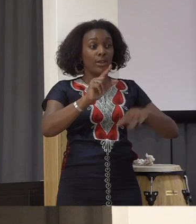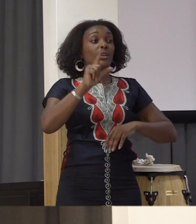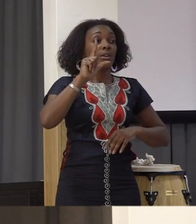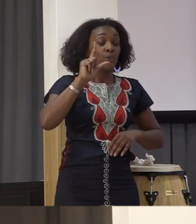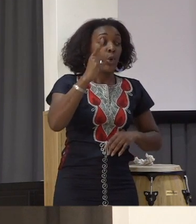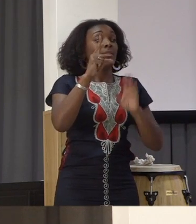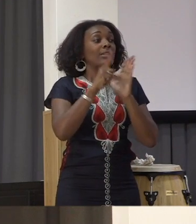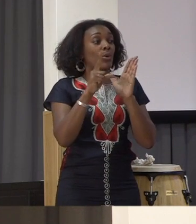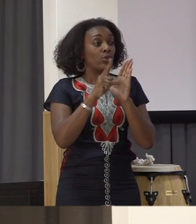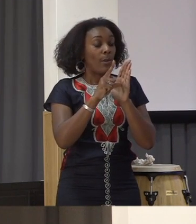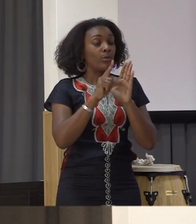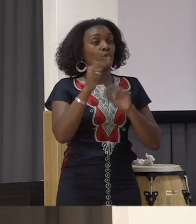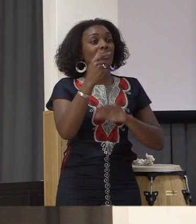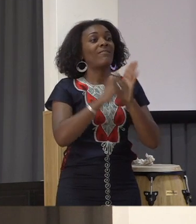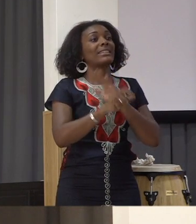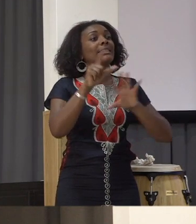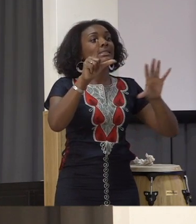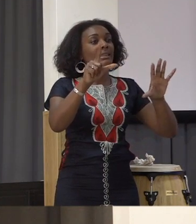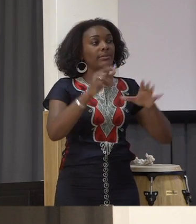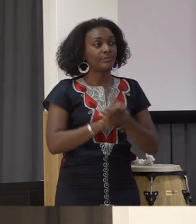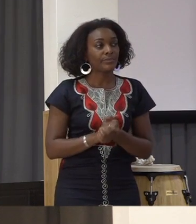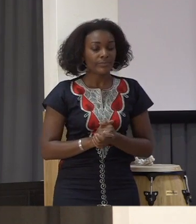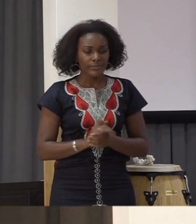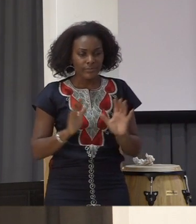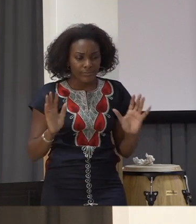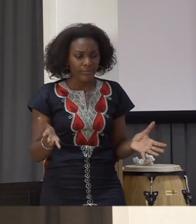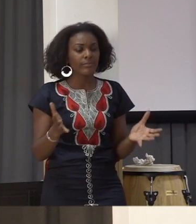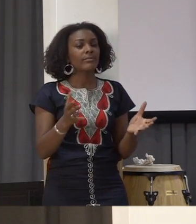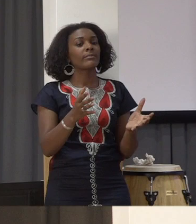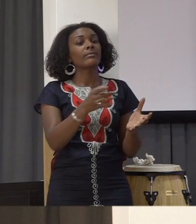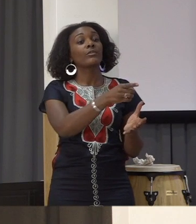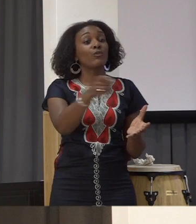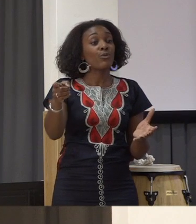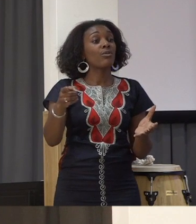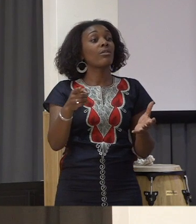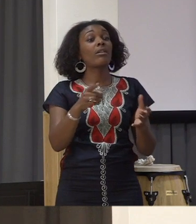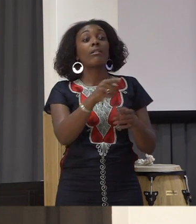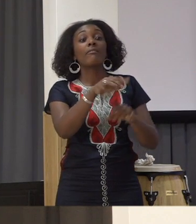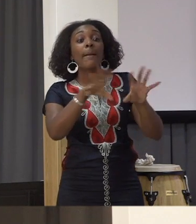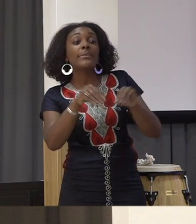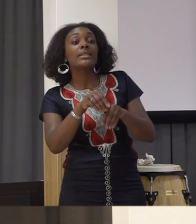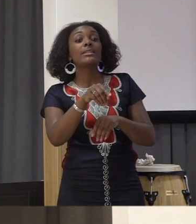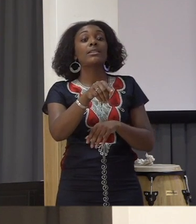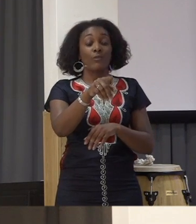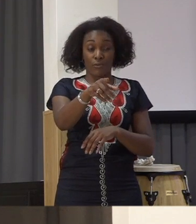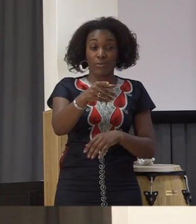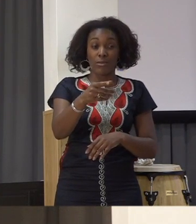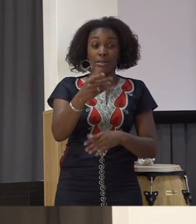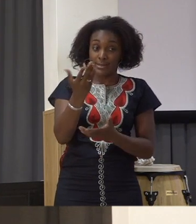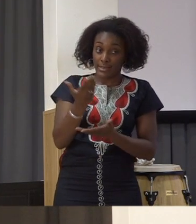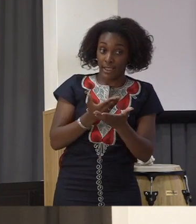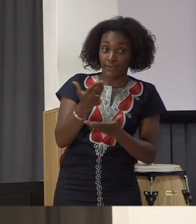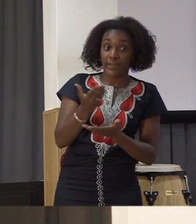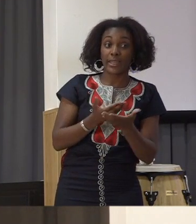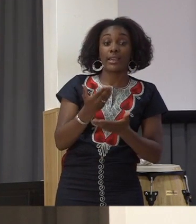C'est là que vous mangerez devant l'Éternel votre Dieu, que vous et vos familles, vous ferez servir à